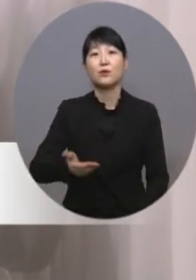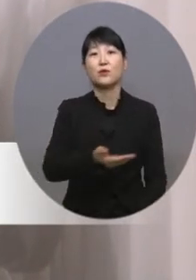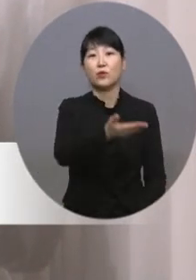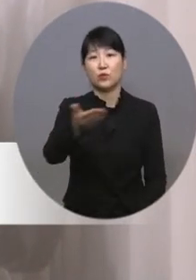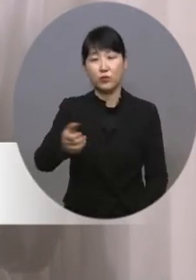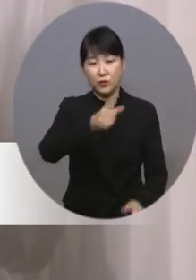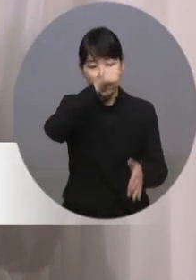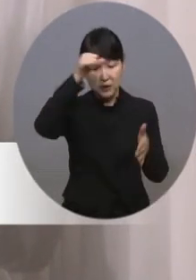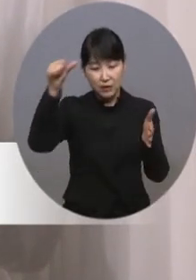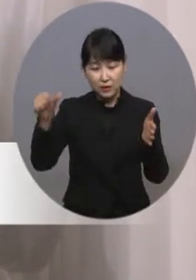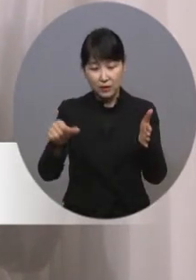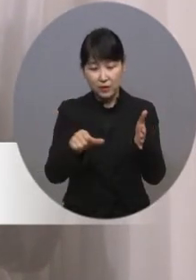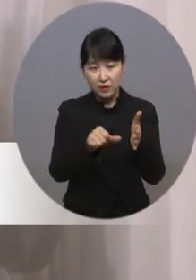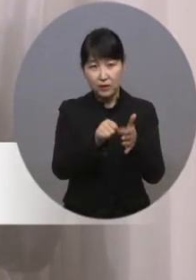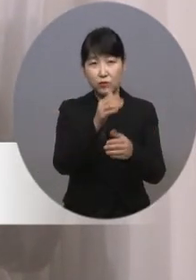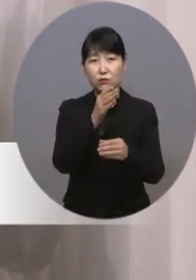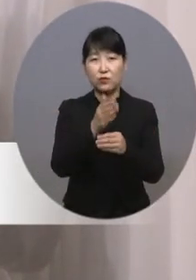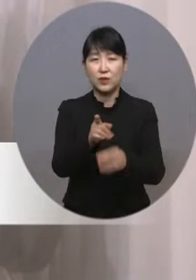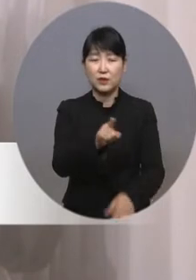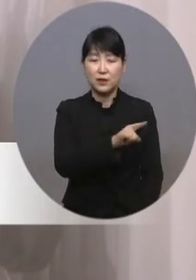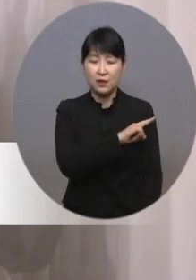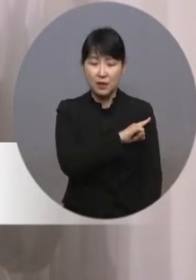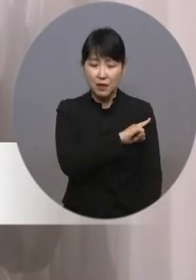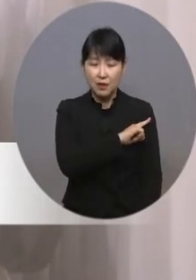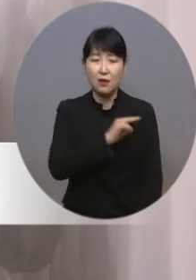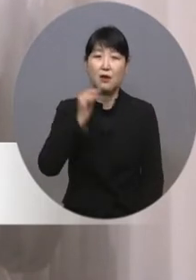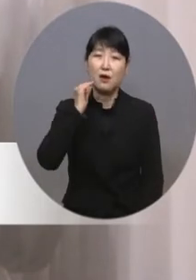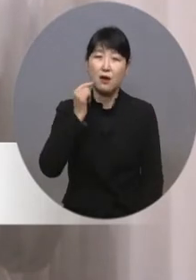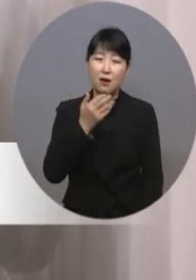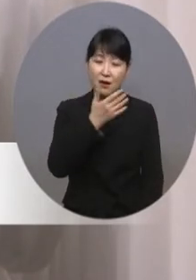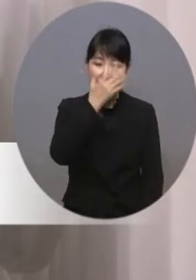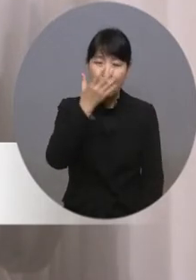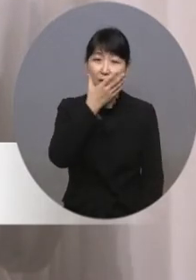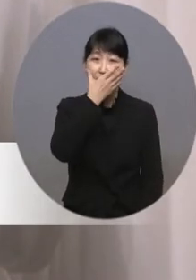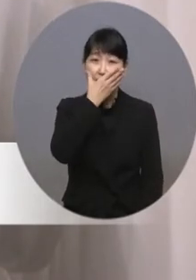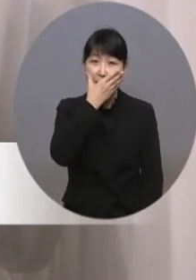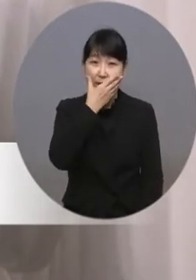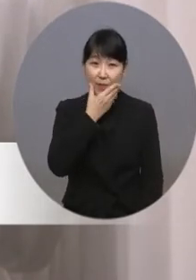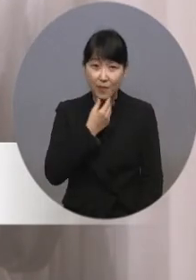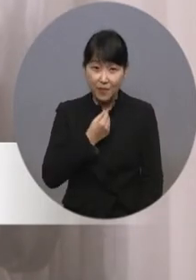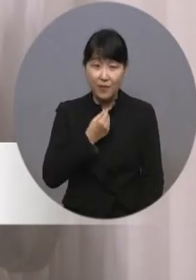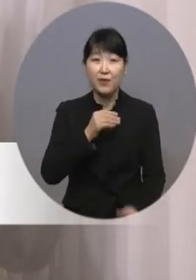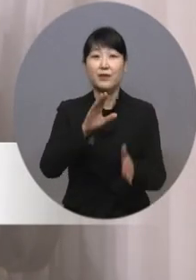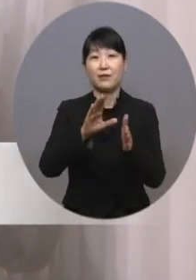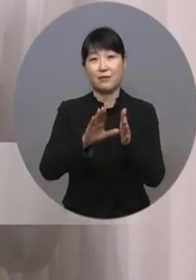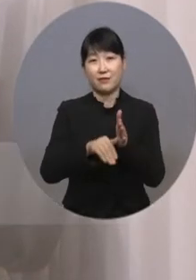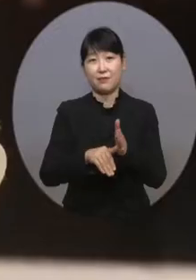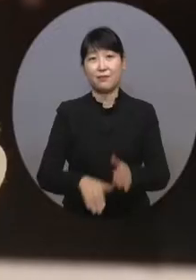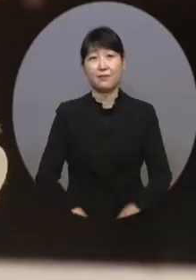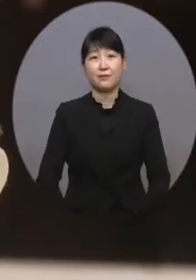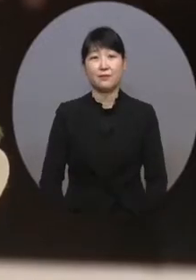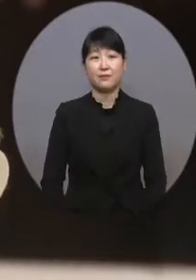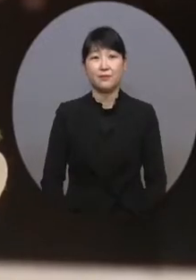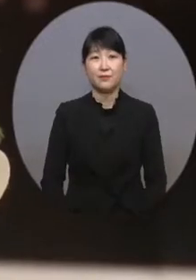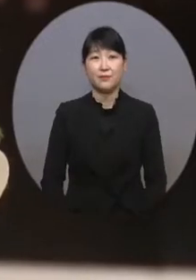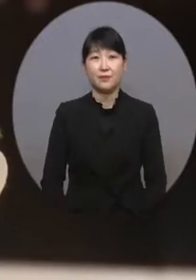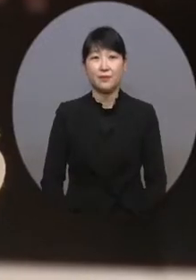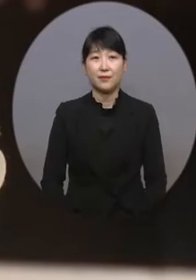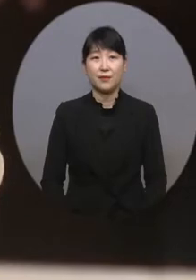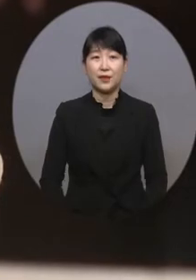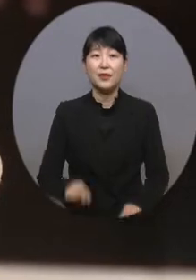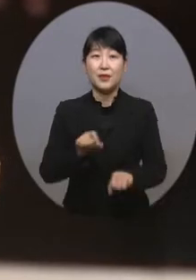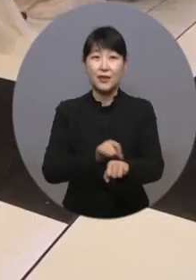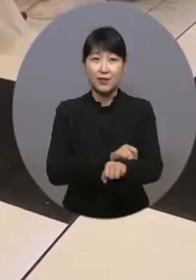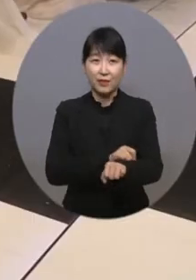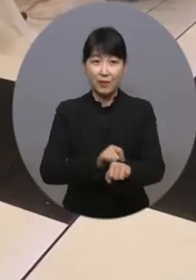여러분들의 인생에서도 제일 가장 아름답고 행복한 그러한 시간일 것입니다. 이 특별한 날을